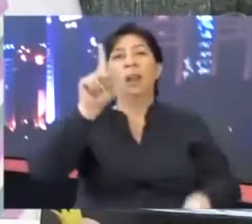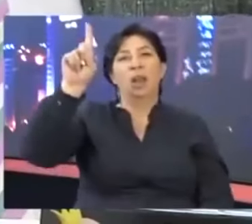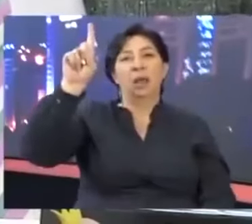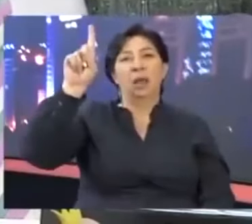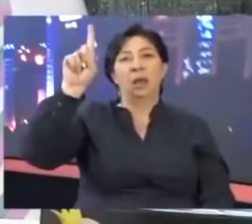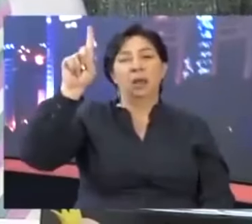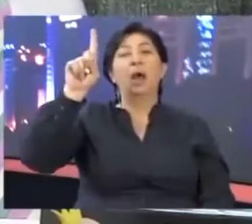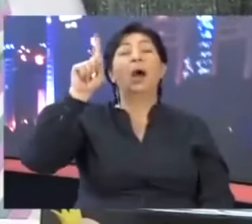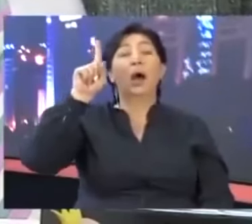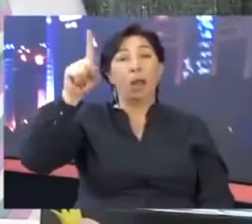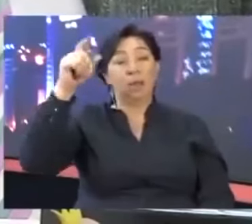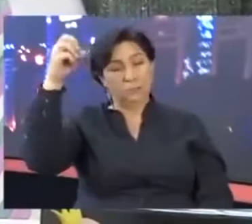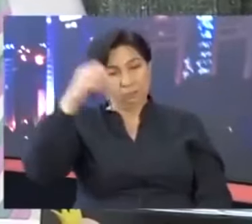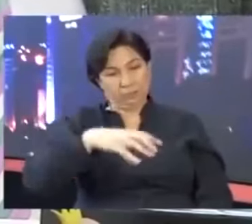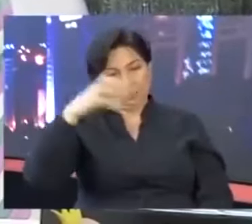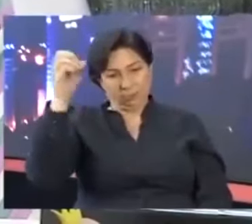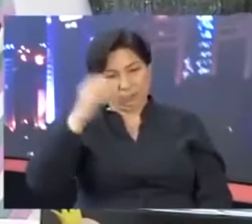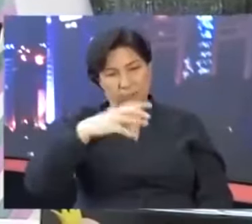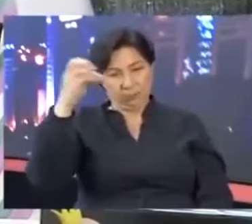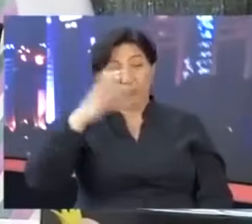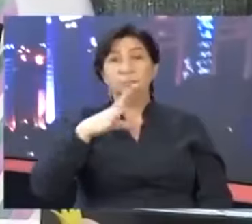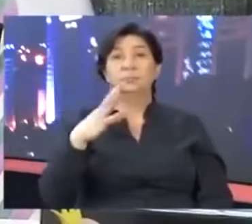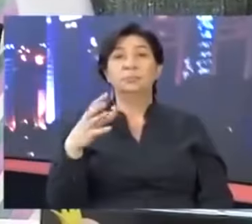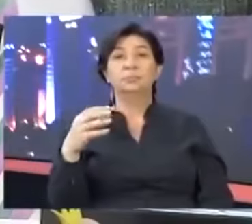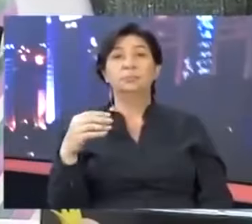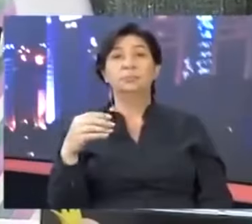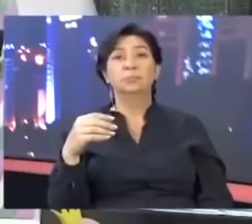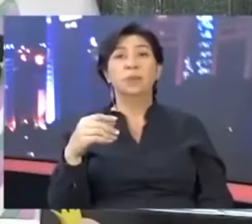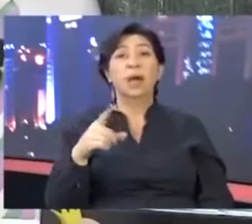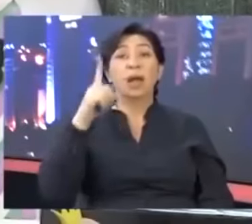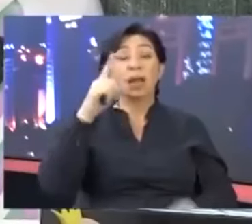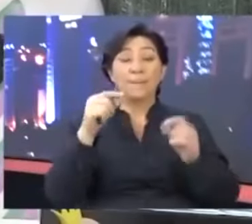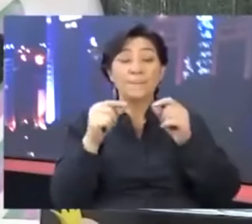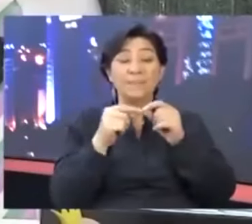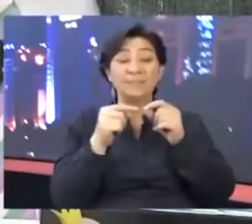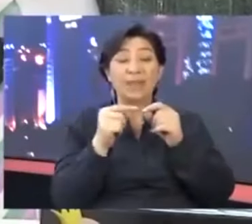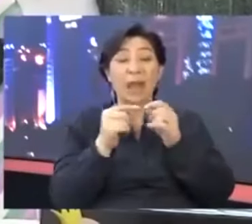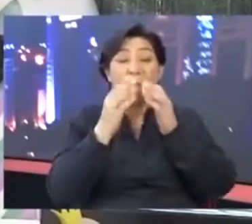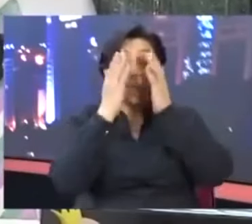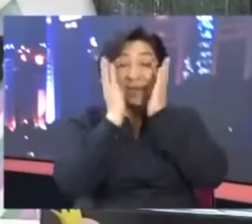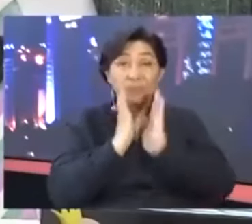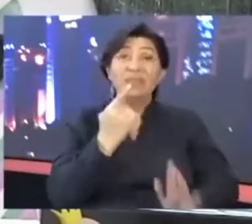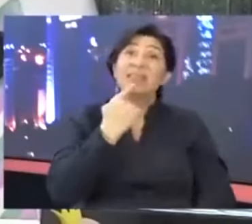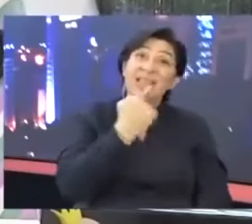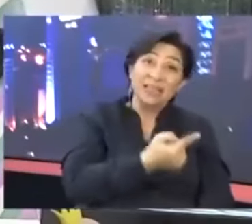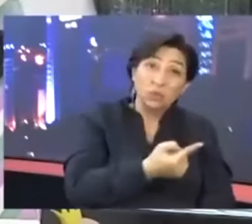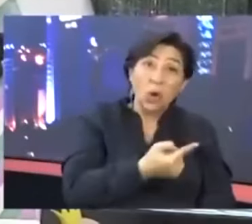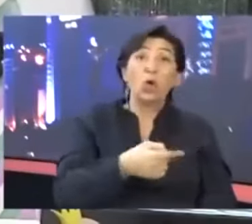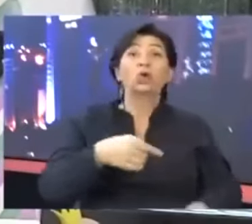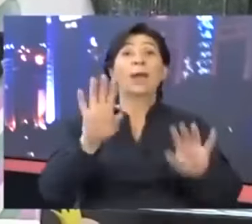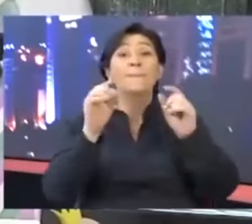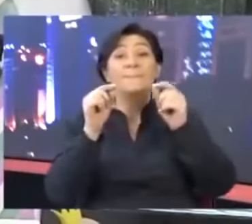Evet Allah indirirken Allah Bismillahirrahmanirrahim mi dedirtiyor